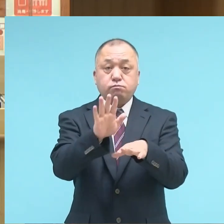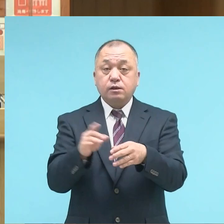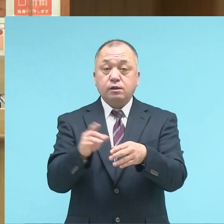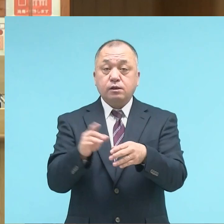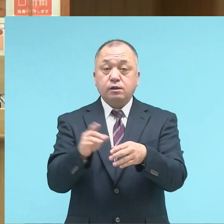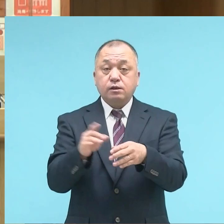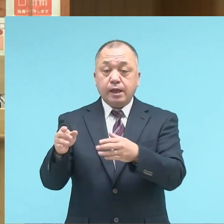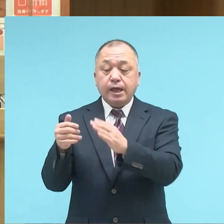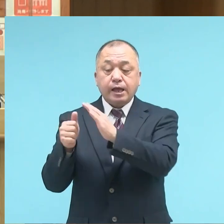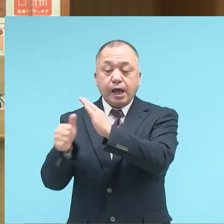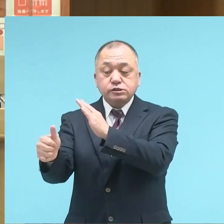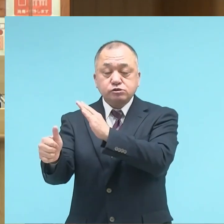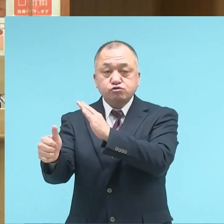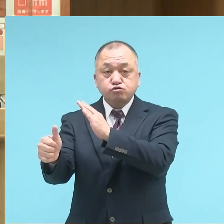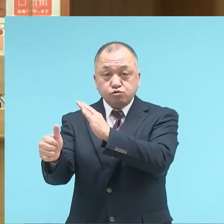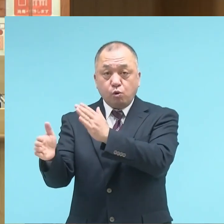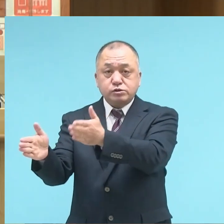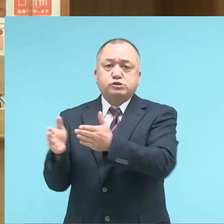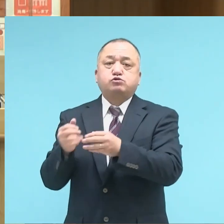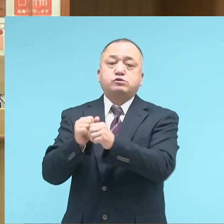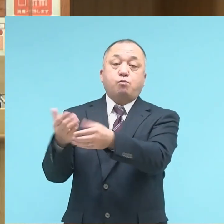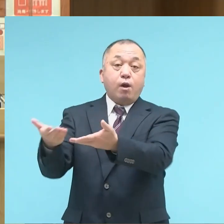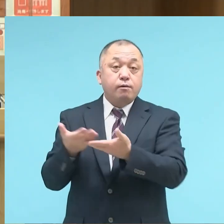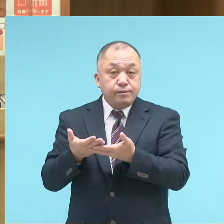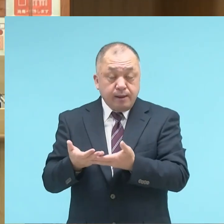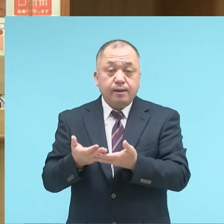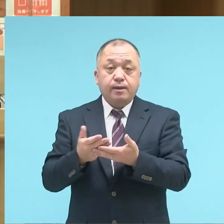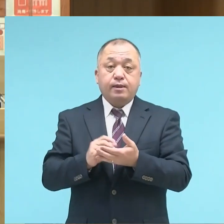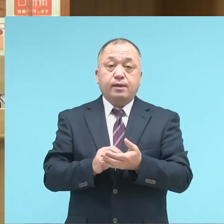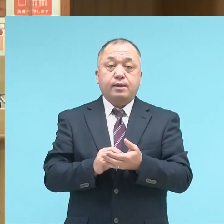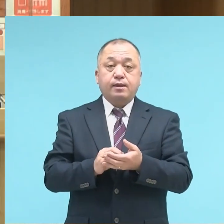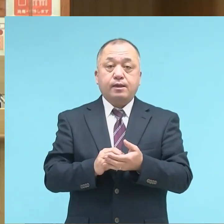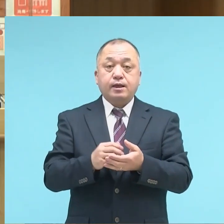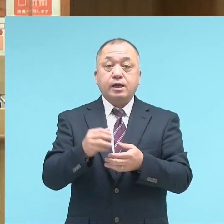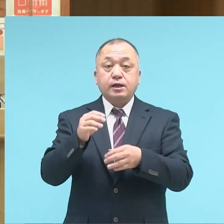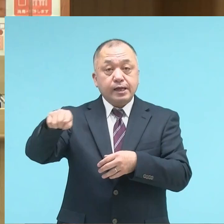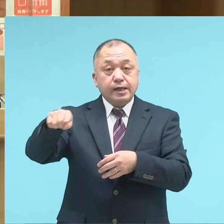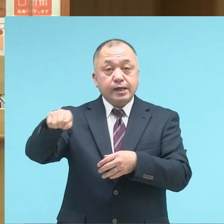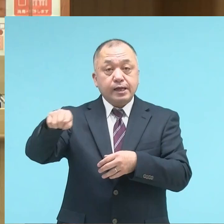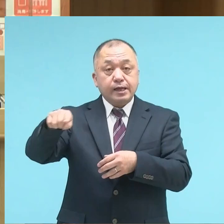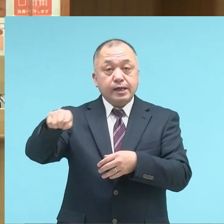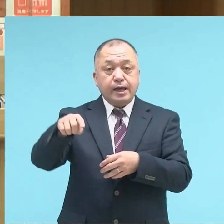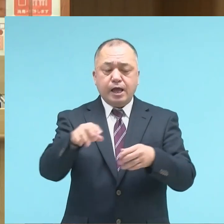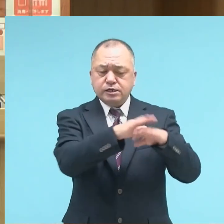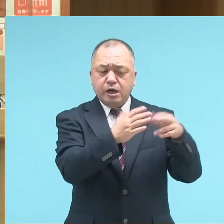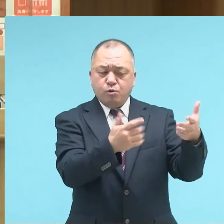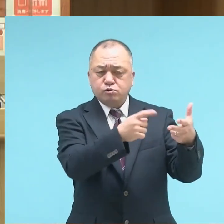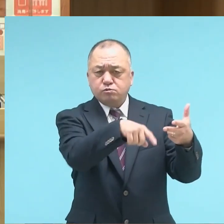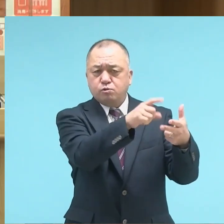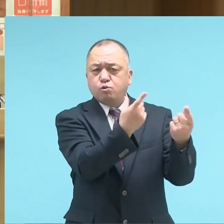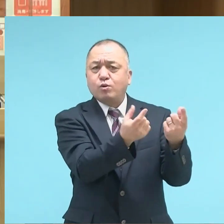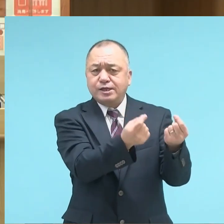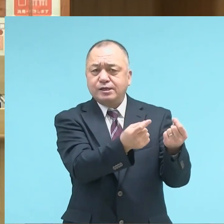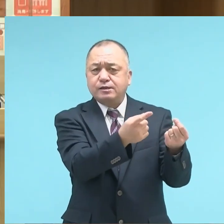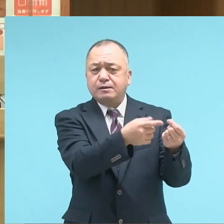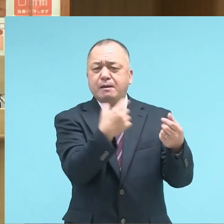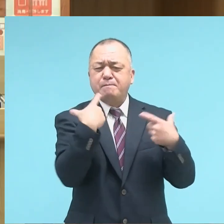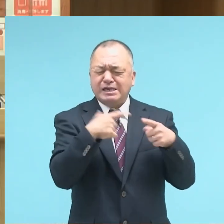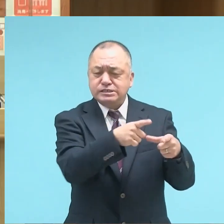出自粛をしていただくことによって、今市中で札幌のようにですね、非常に連